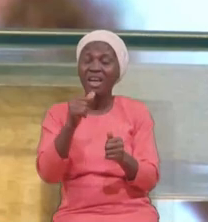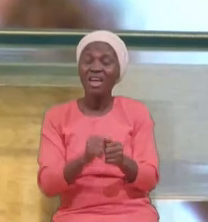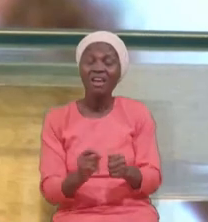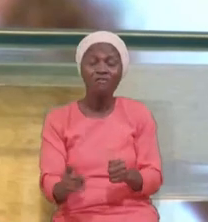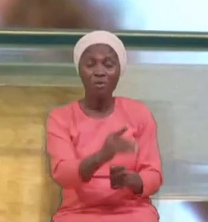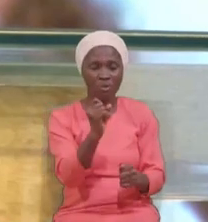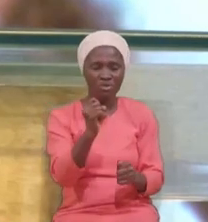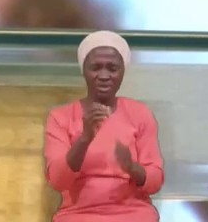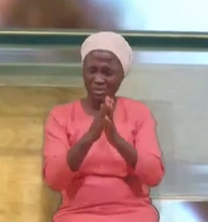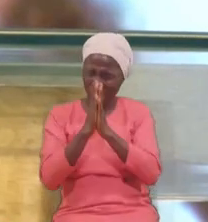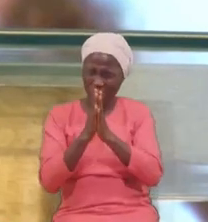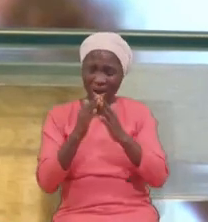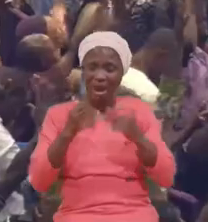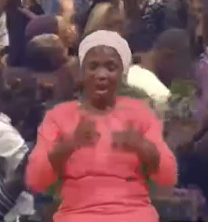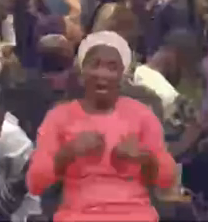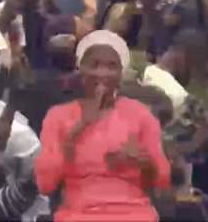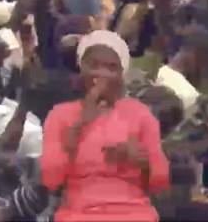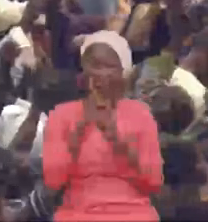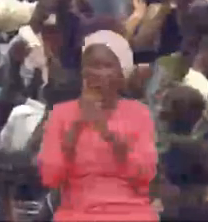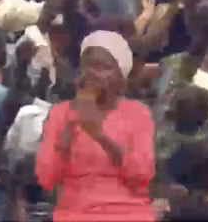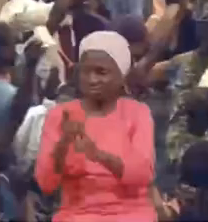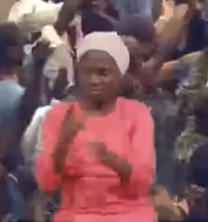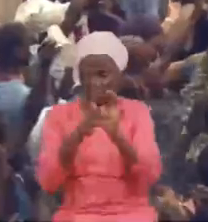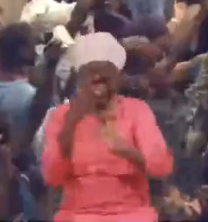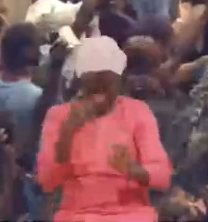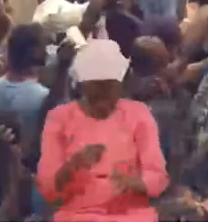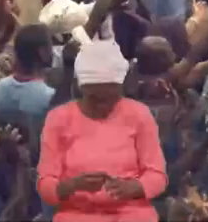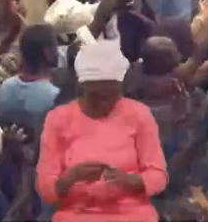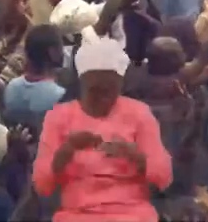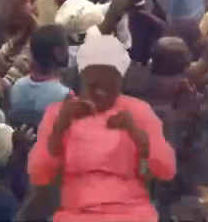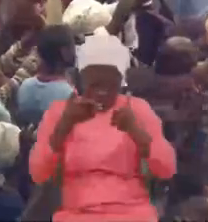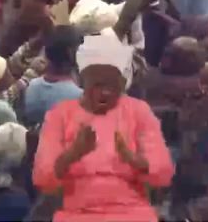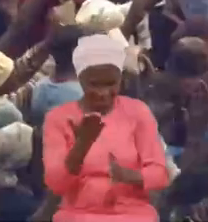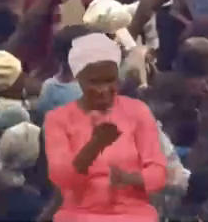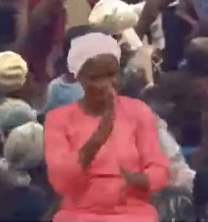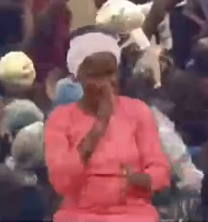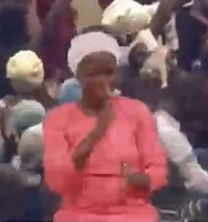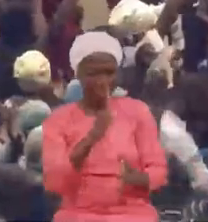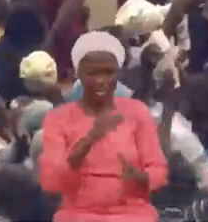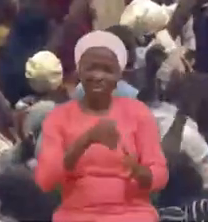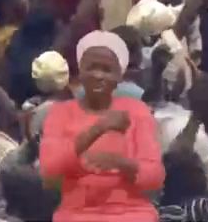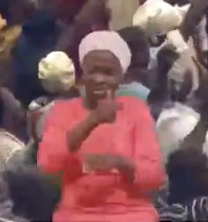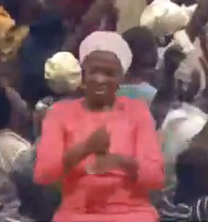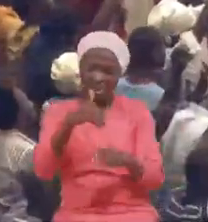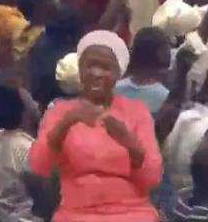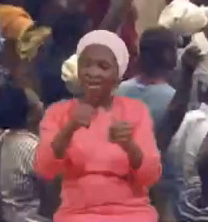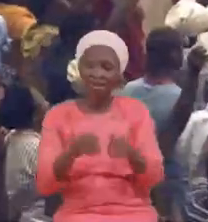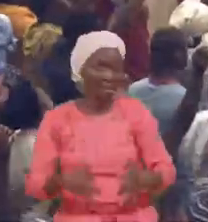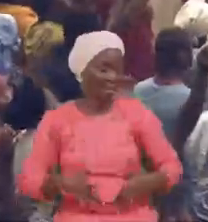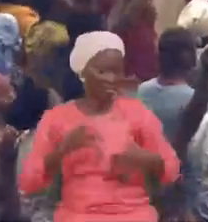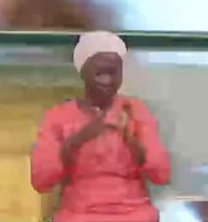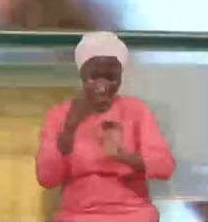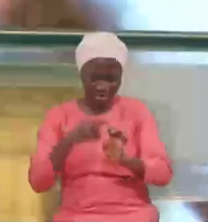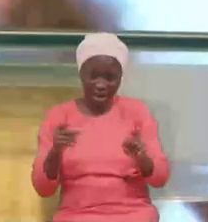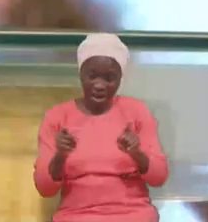que la prière de chacun a été exaucée. Qu'il ait la confirmation dans chaque vie. Et